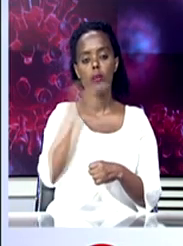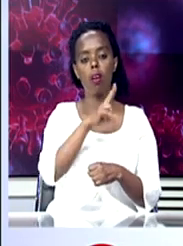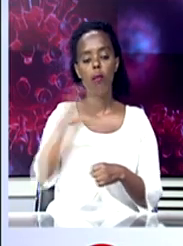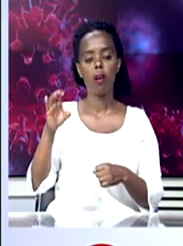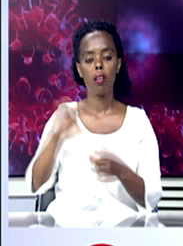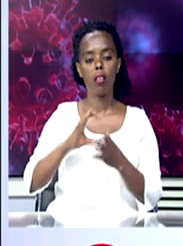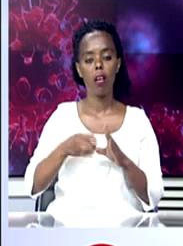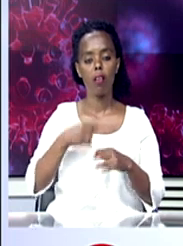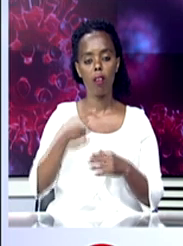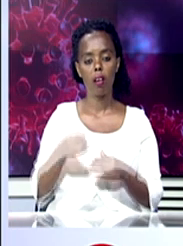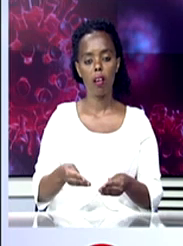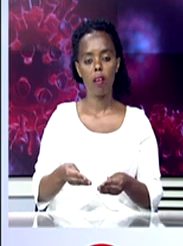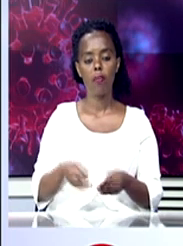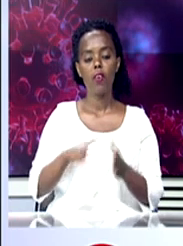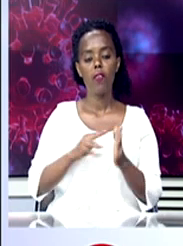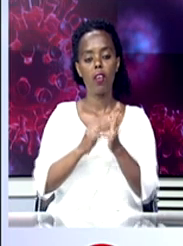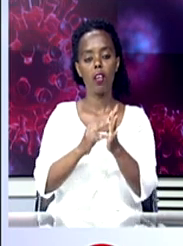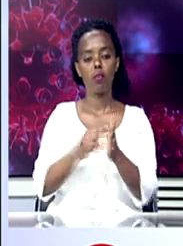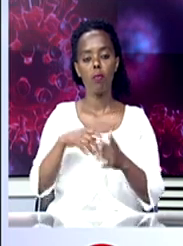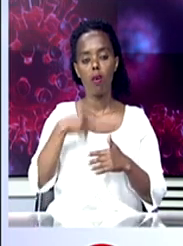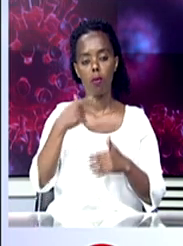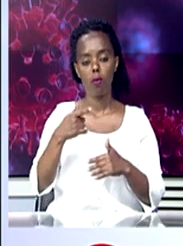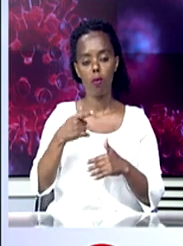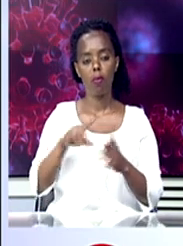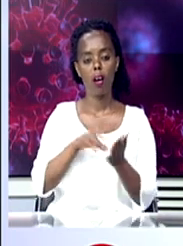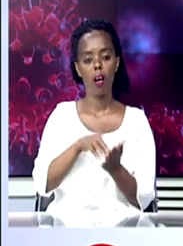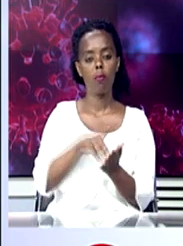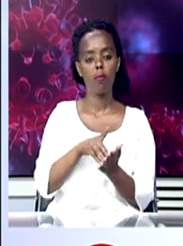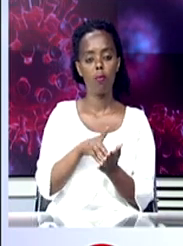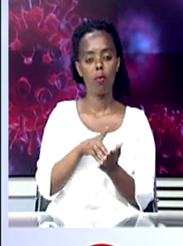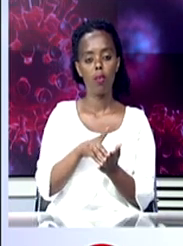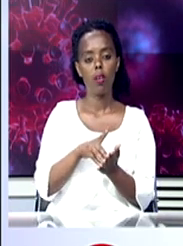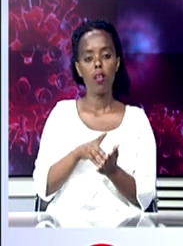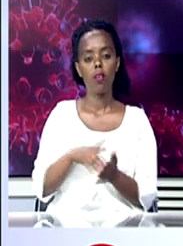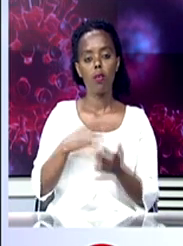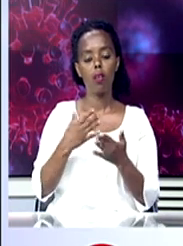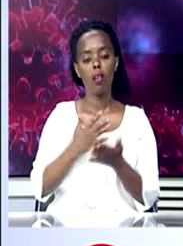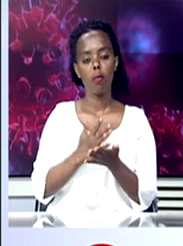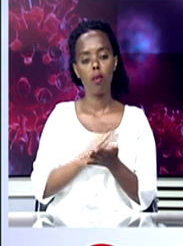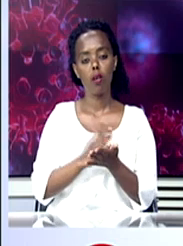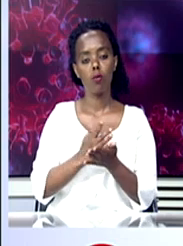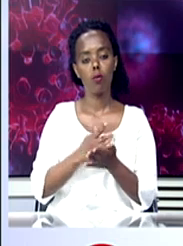irratti fakkeenyummaan kun magaalli hundumtuu biroo hundumaas akka hirmaatuuf yaadameeti.